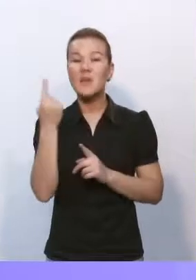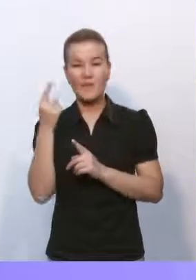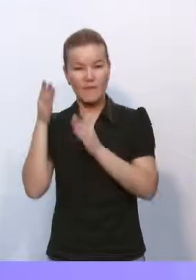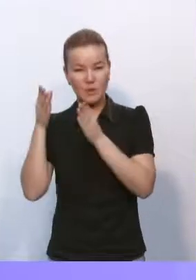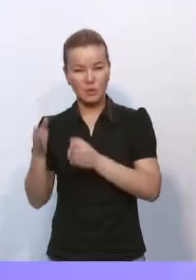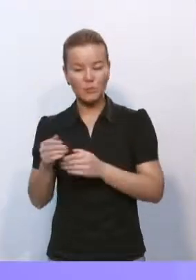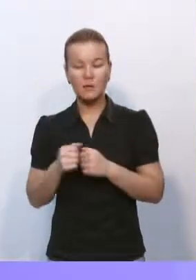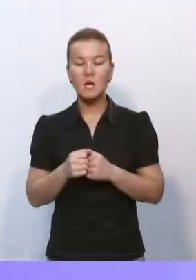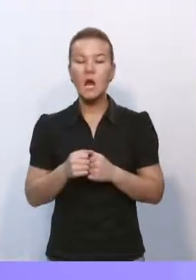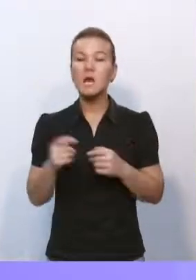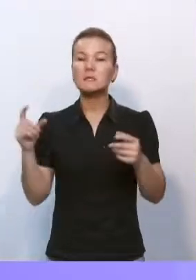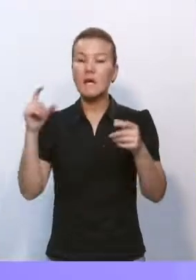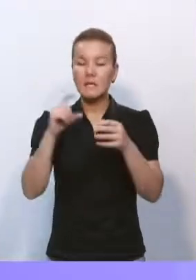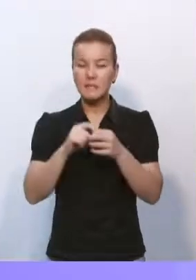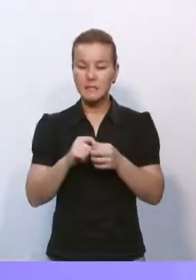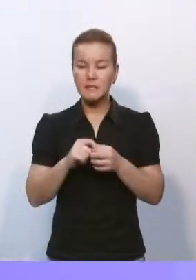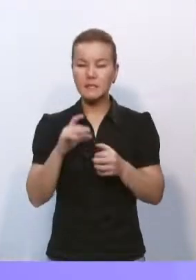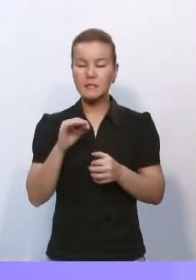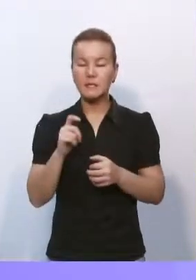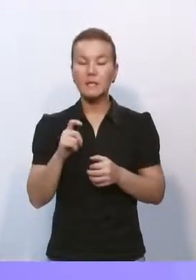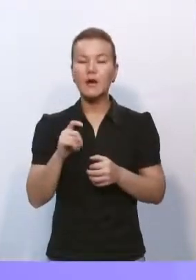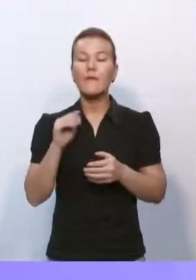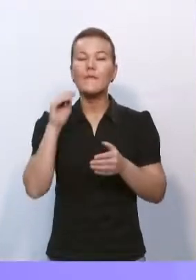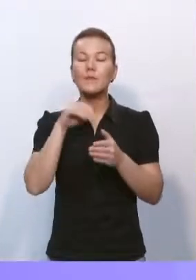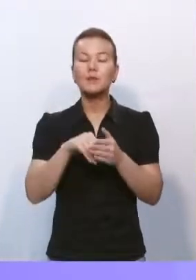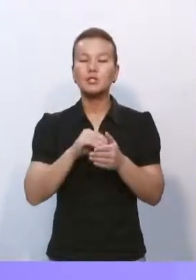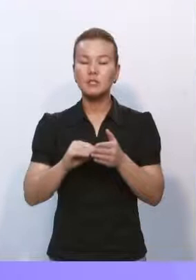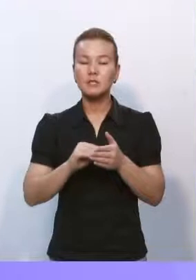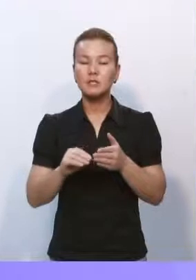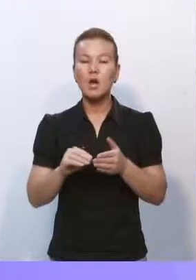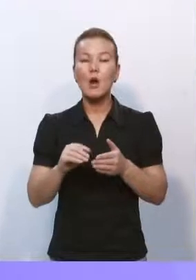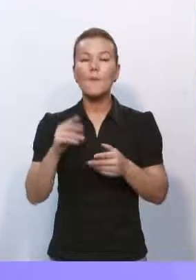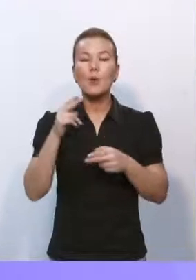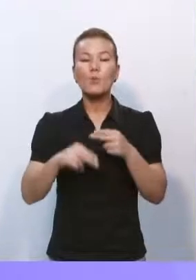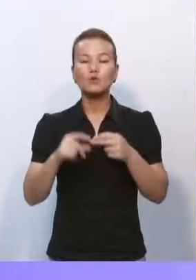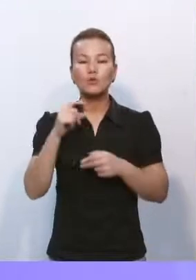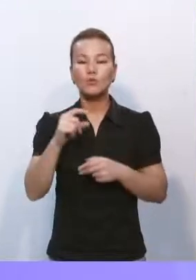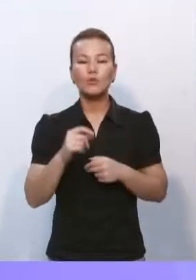столбика. Соедините их, впишите пропущенную букву.